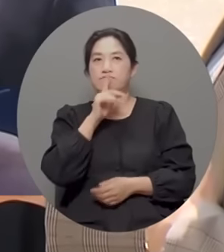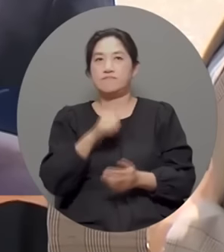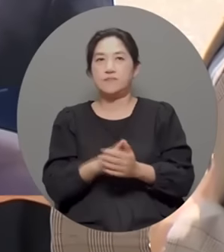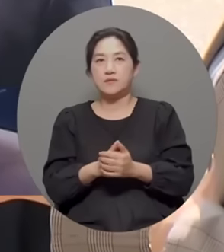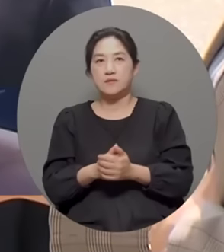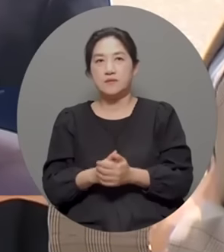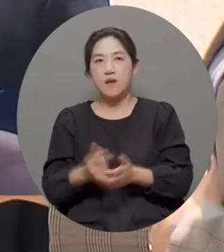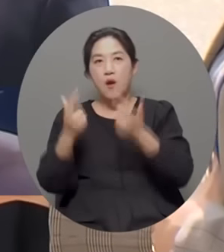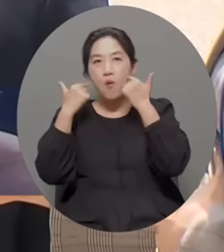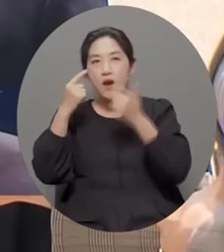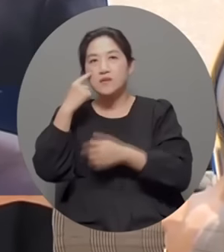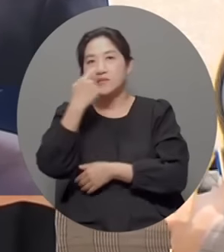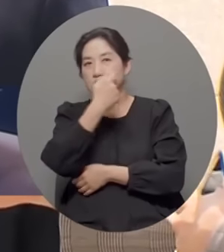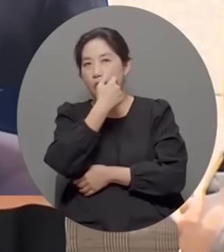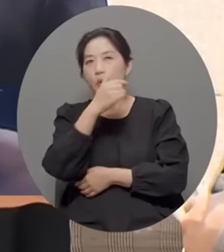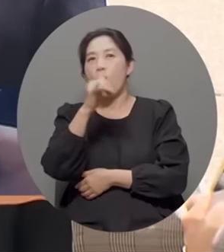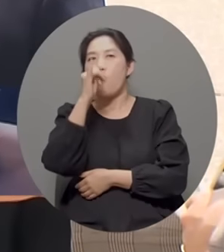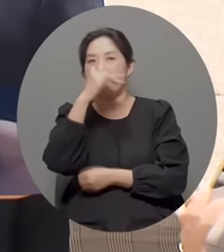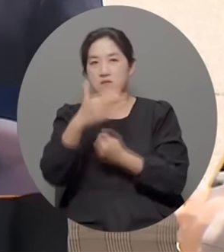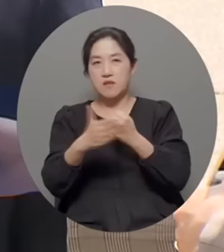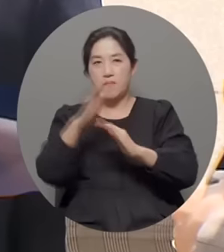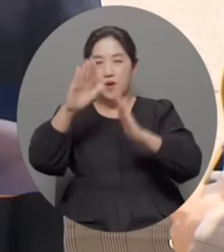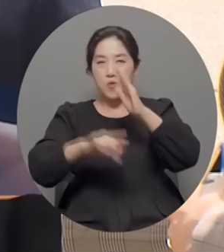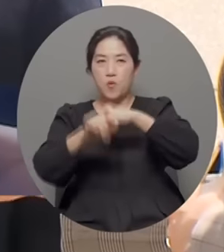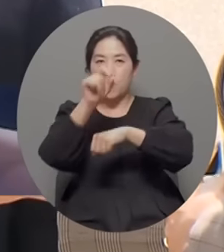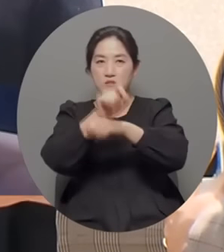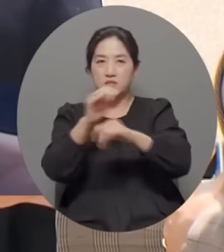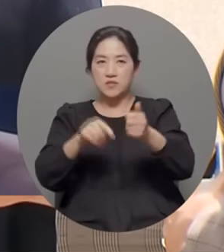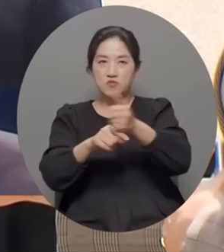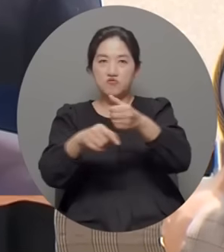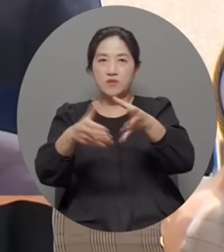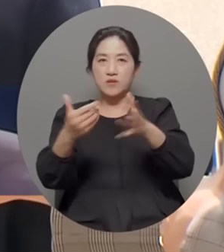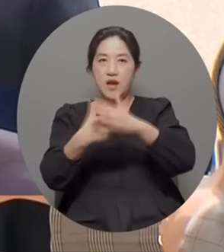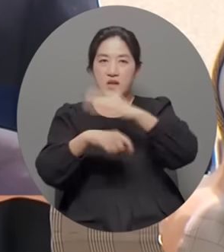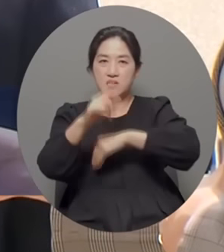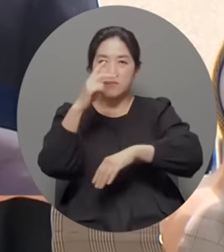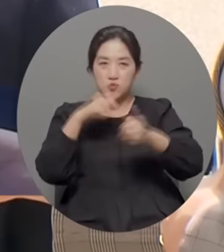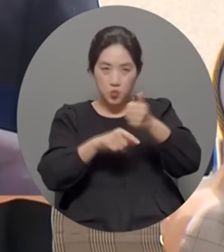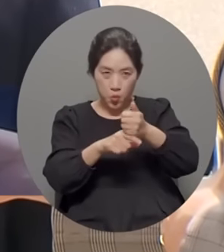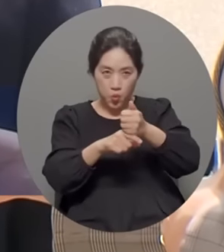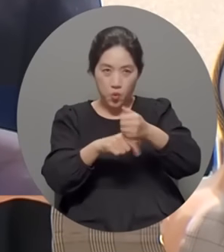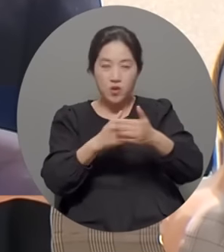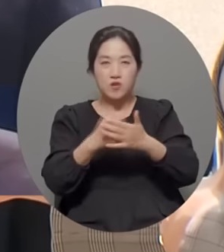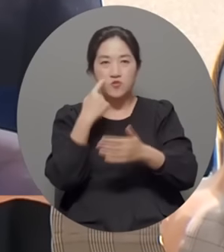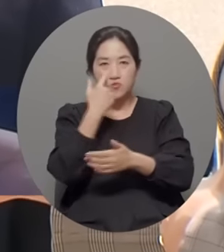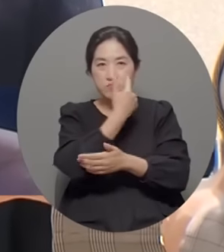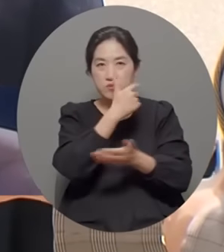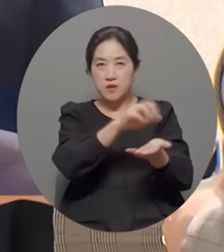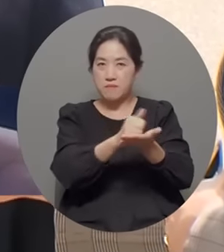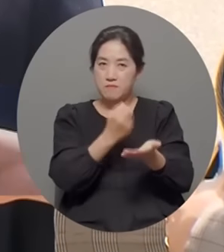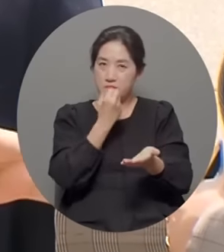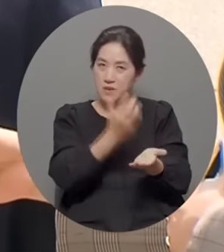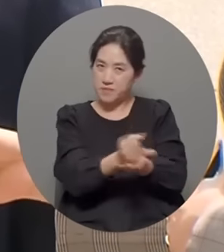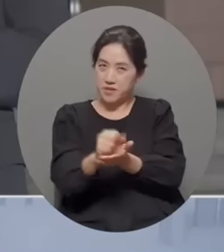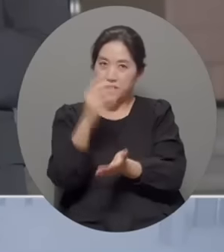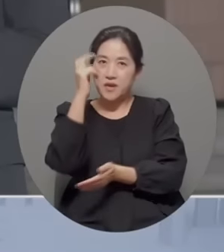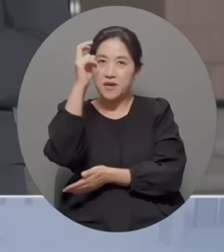뚜렷한 증거가 있기 때문에 뭐 공수처에서 아침 조사를 통해서 충분히 이제 그 부분은 시인을 받지 않았을까.